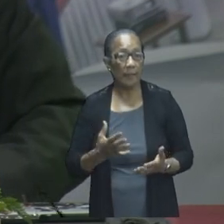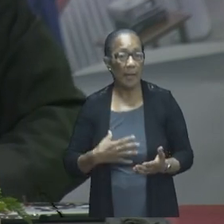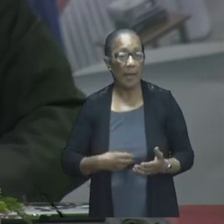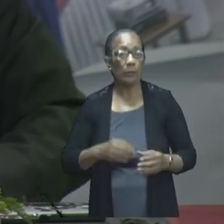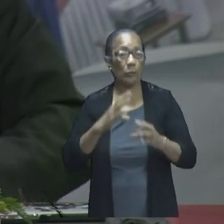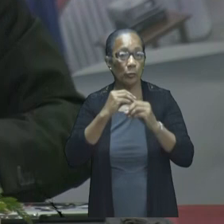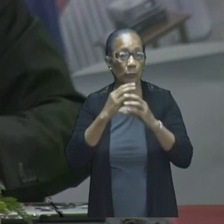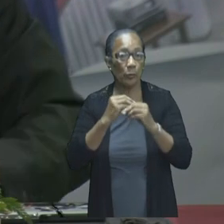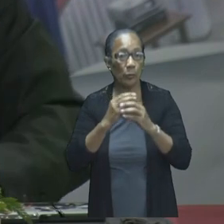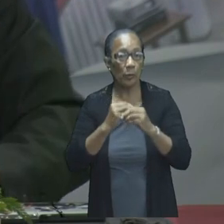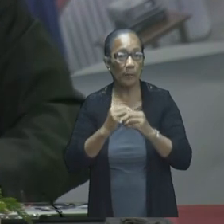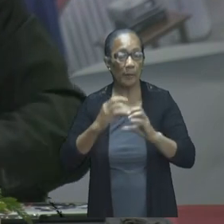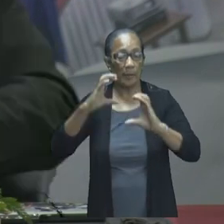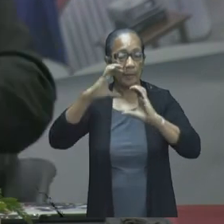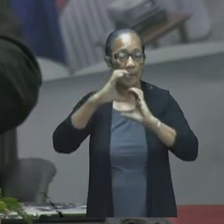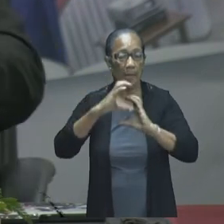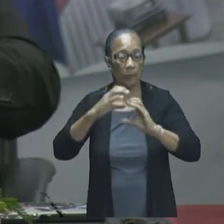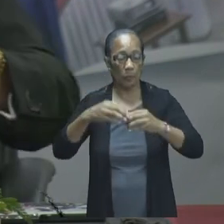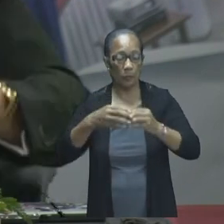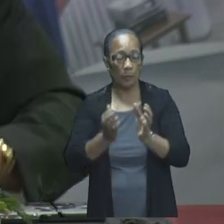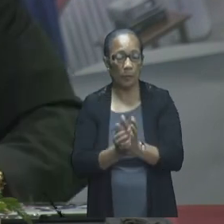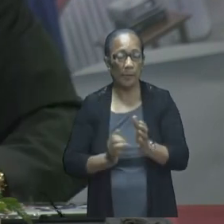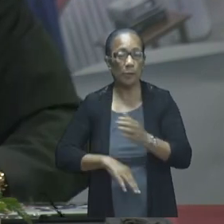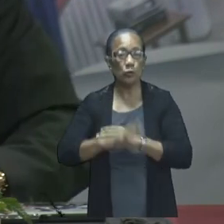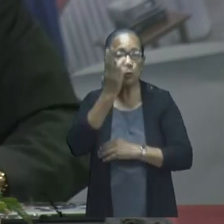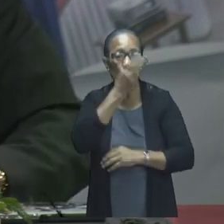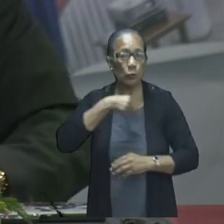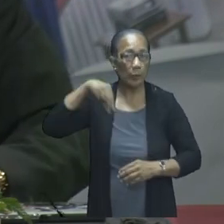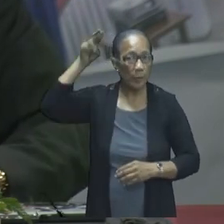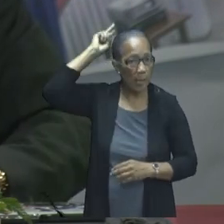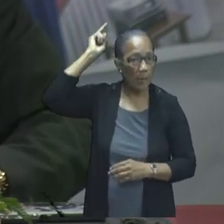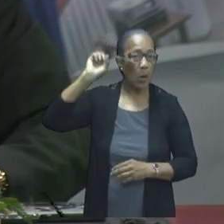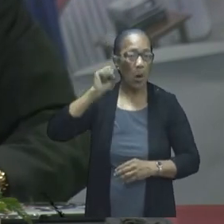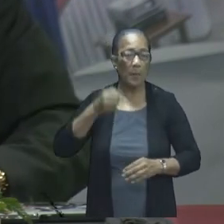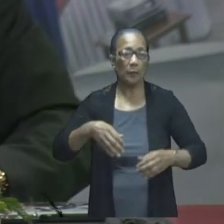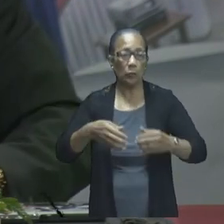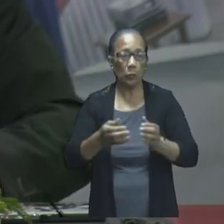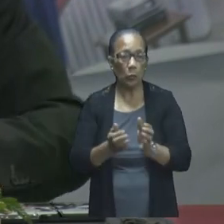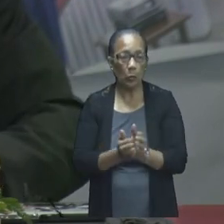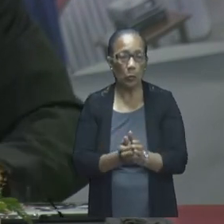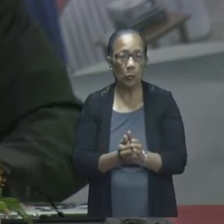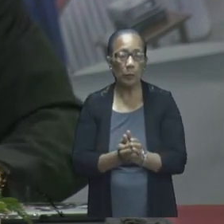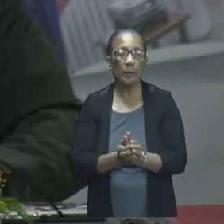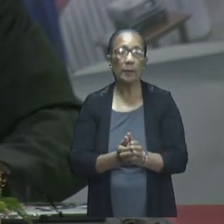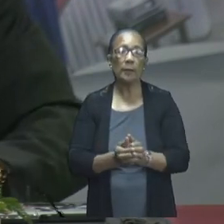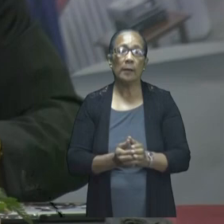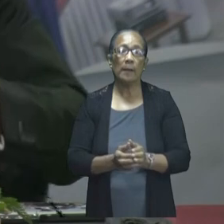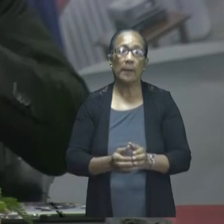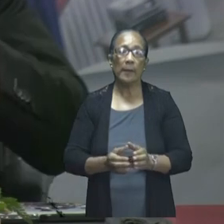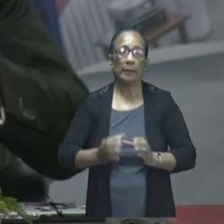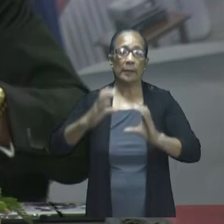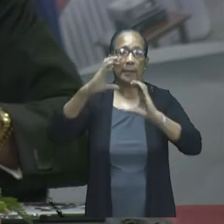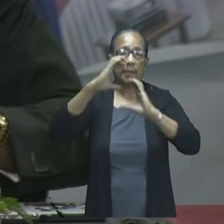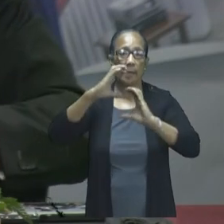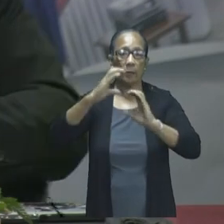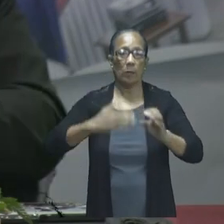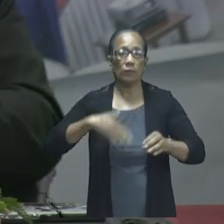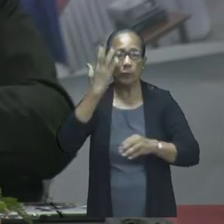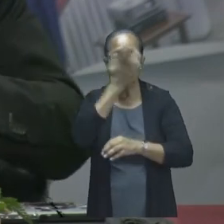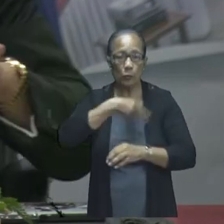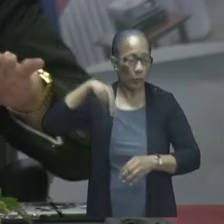elkaar icoon secretariaat naar suriname om met het team van caricom organisatie van suriname alles door te